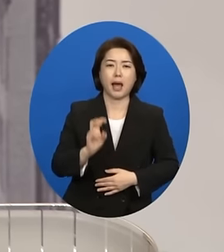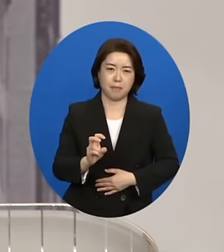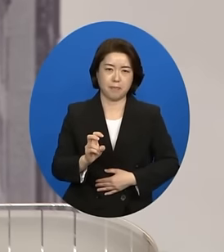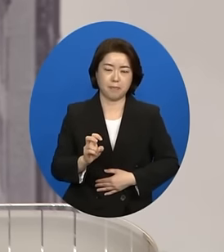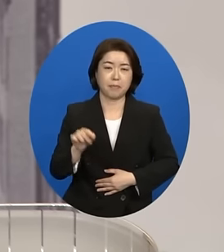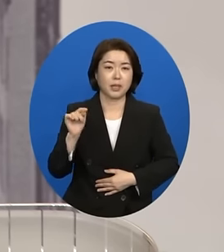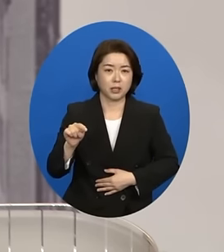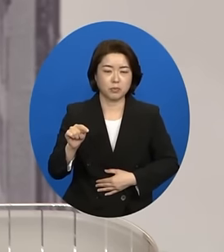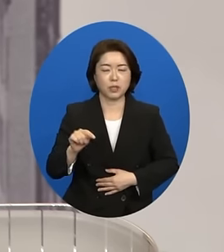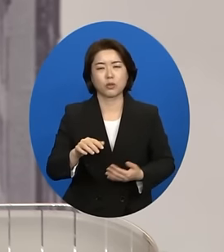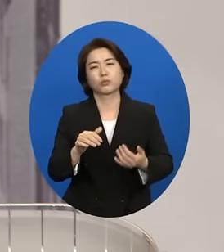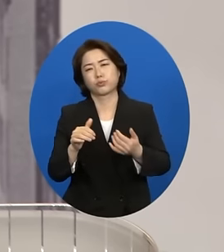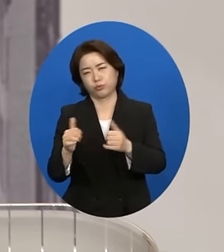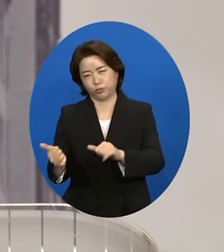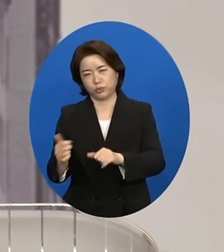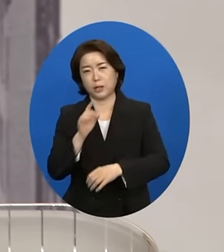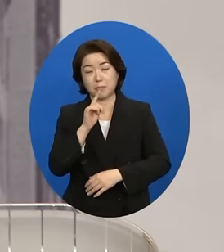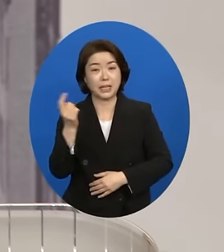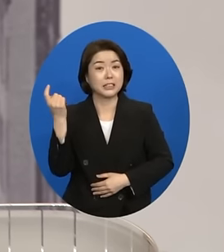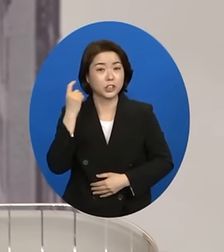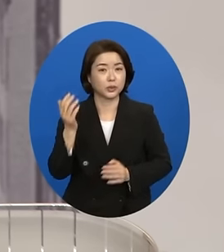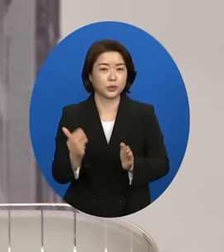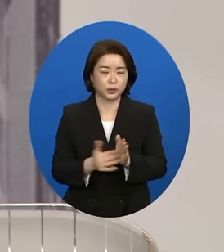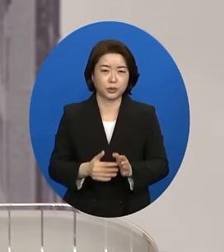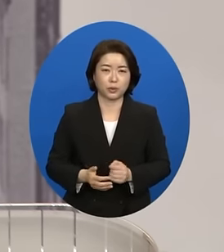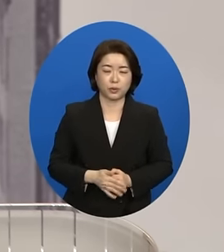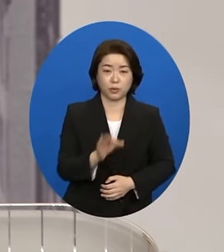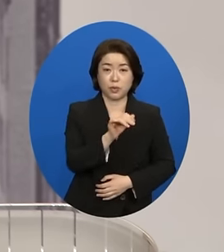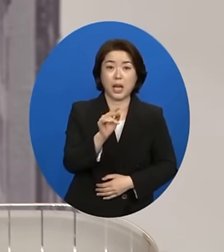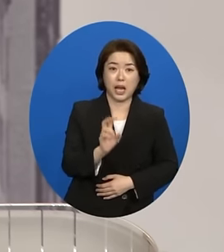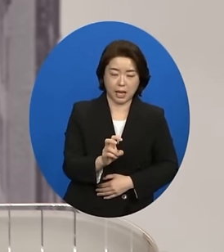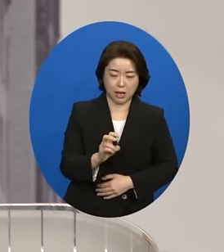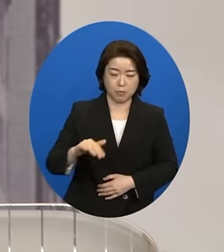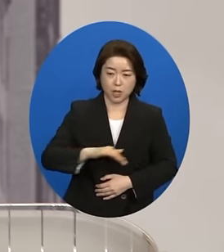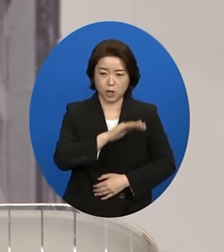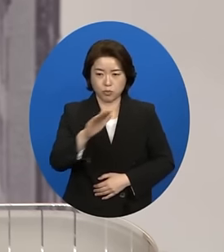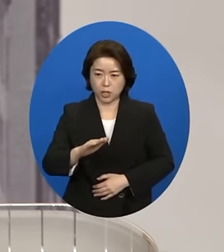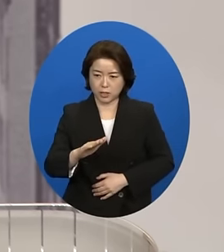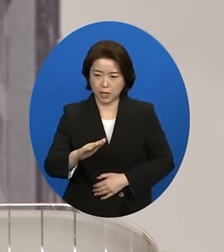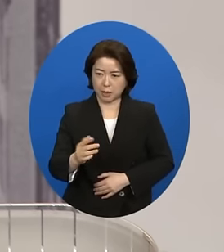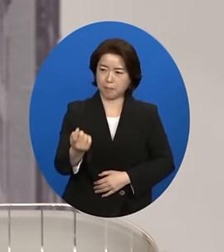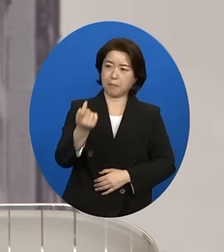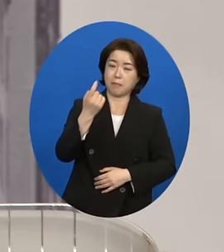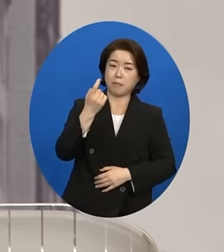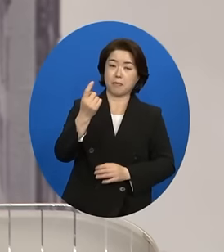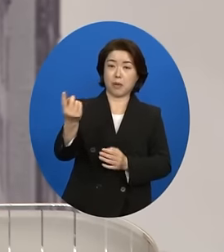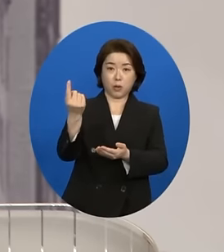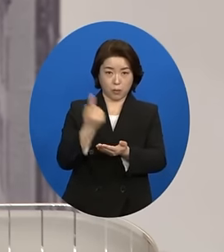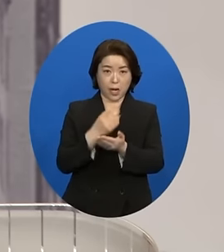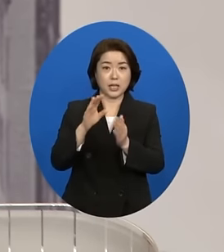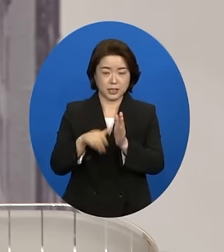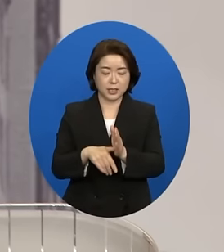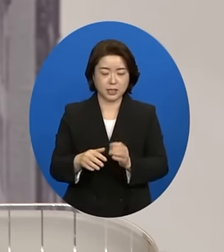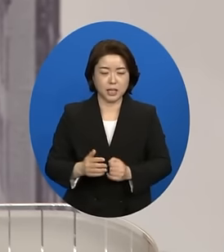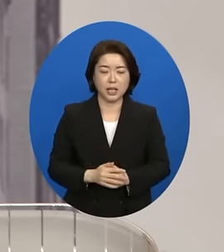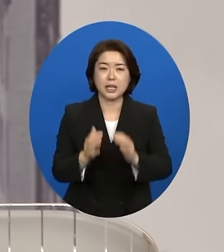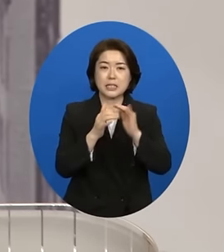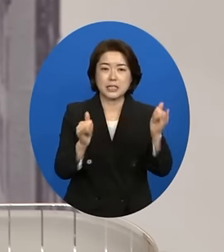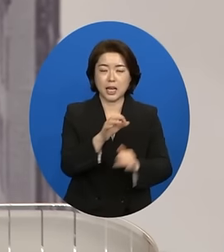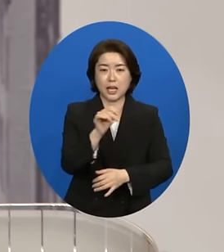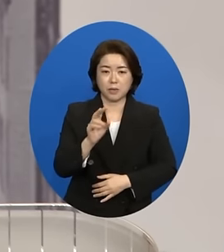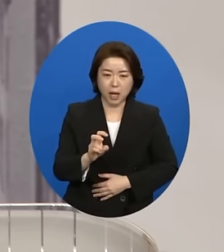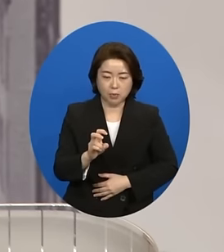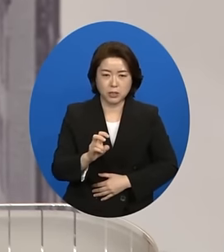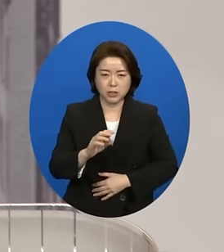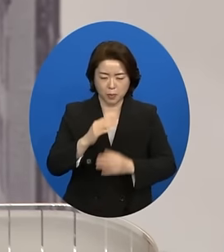소식을 들었습니다. 이렇게 암이 우리에게 찾아왔을 때 인간은 그 암을 아직